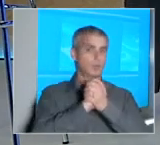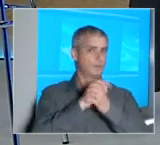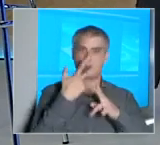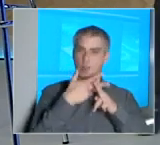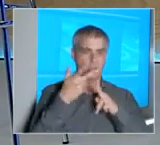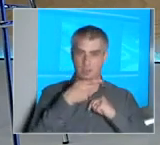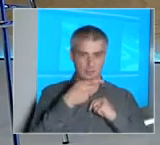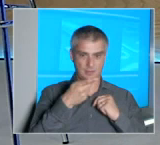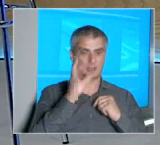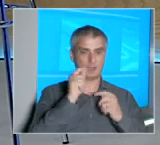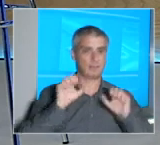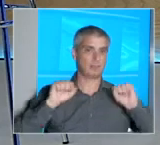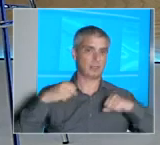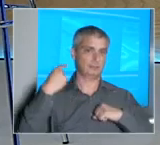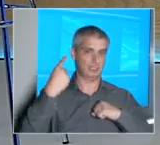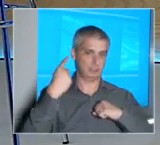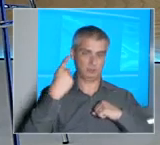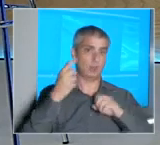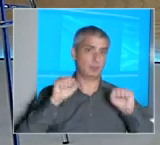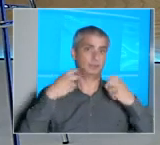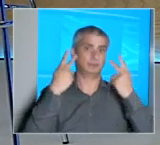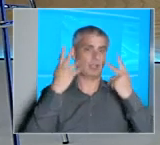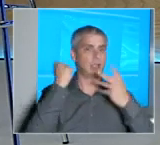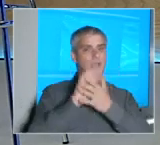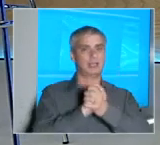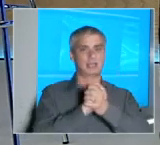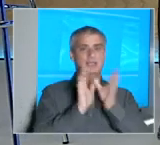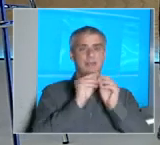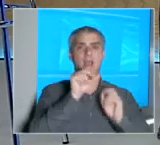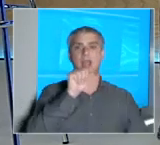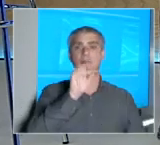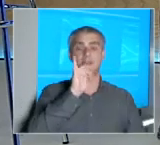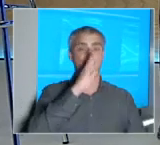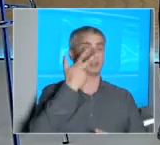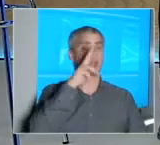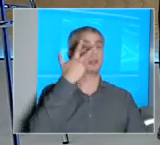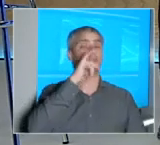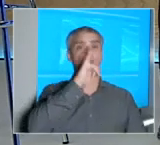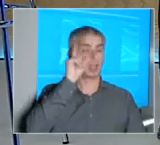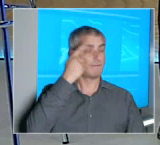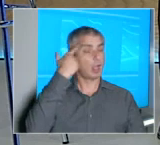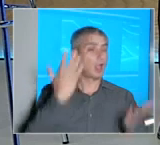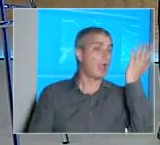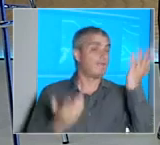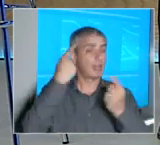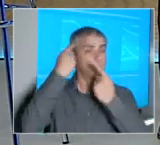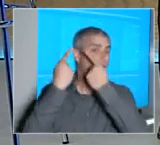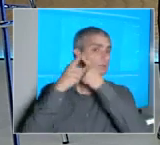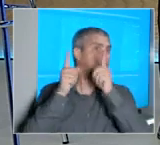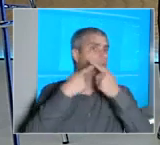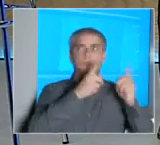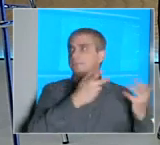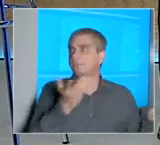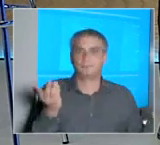רק נחמה, אלא גם הנשיא עצמו. נכון. בעיקר. היה מיודד עם אחמד טיבי למעלה מ-30 שנה, למרות ההבדלים התהומיים. מה זה